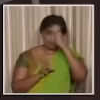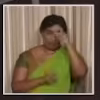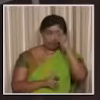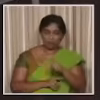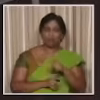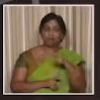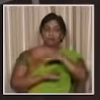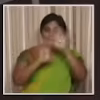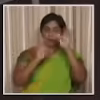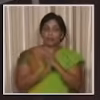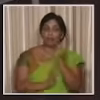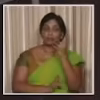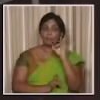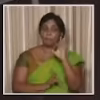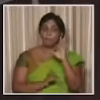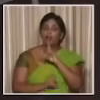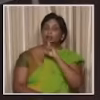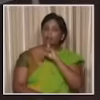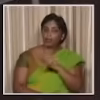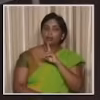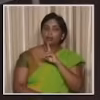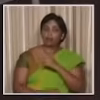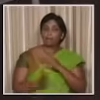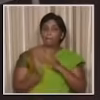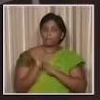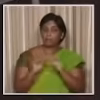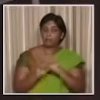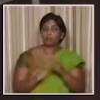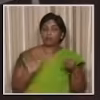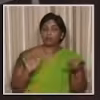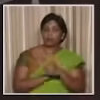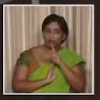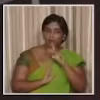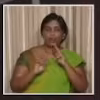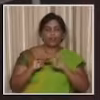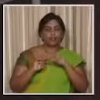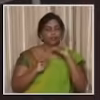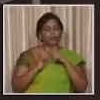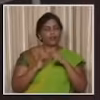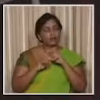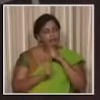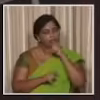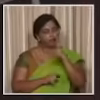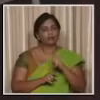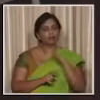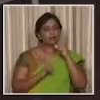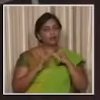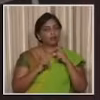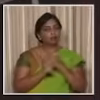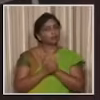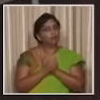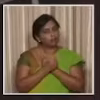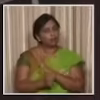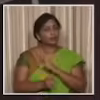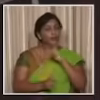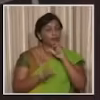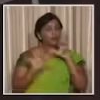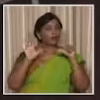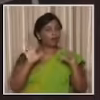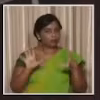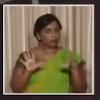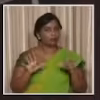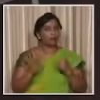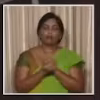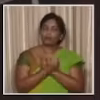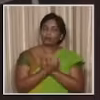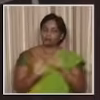මහත්තයාලා තමුන්නාන්සලා 2015 ඉඳලා කිව්වා. ප්‍රෙස් තිබ්බා. අල්ලස් එකට ගියා. FCID එකට ගියා. CID එකට ගියා. මාව හිරේ දැම්මා. නඩු 7ක් දැම්මා.